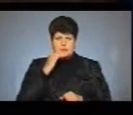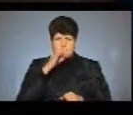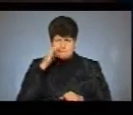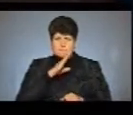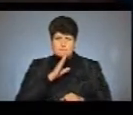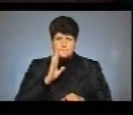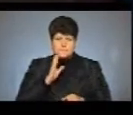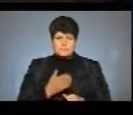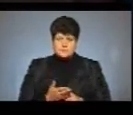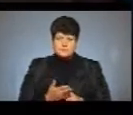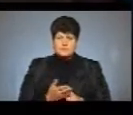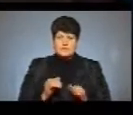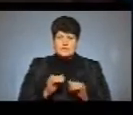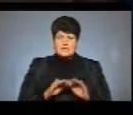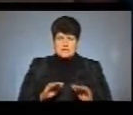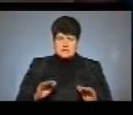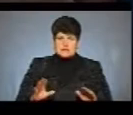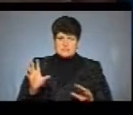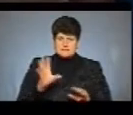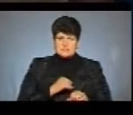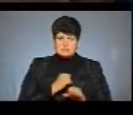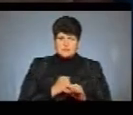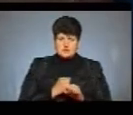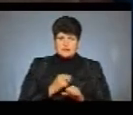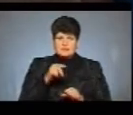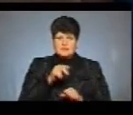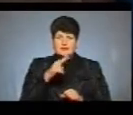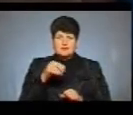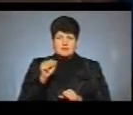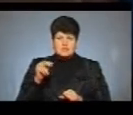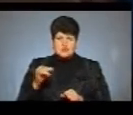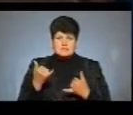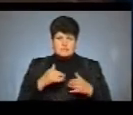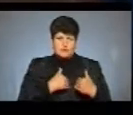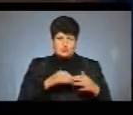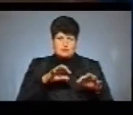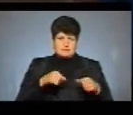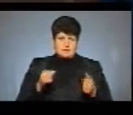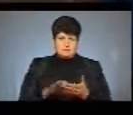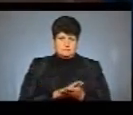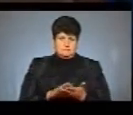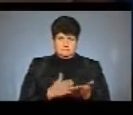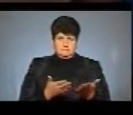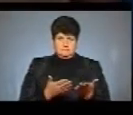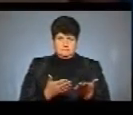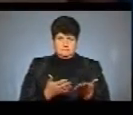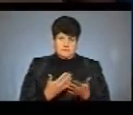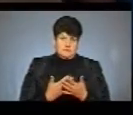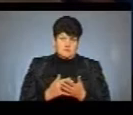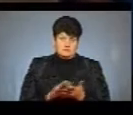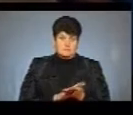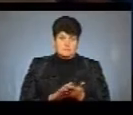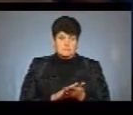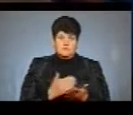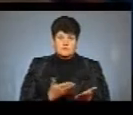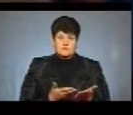діди і діти, і всі працювали на тих дачах. А зараз вони хочуть забрати за дурно. Ніби за дурно, бо